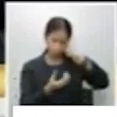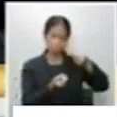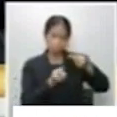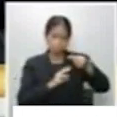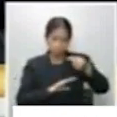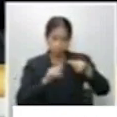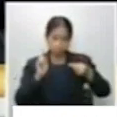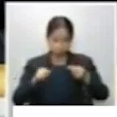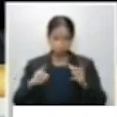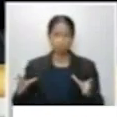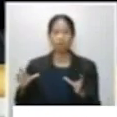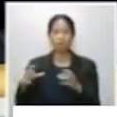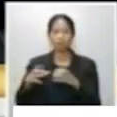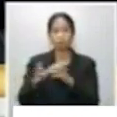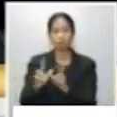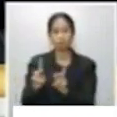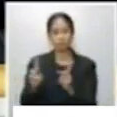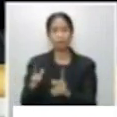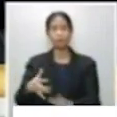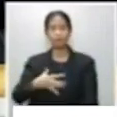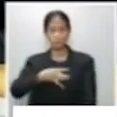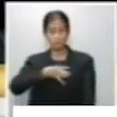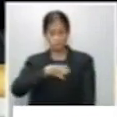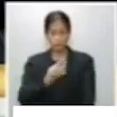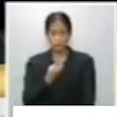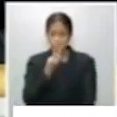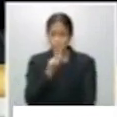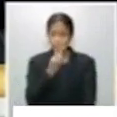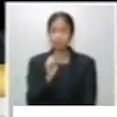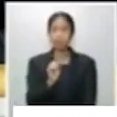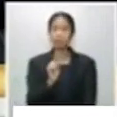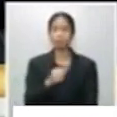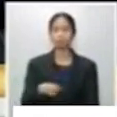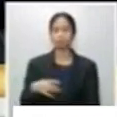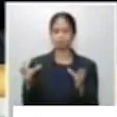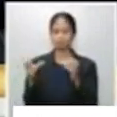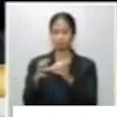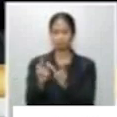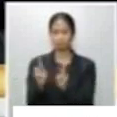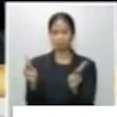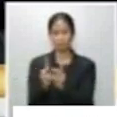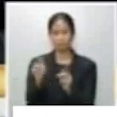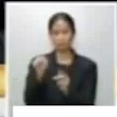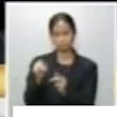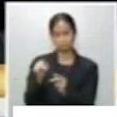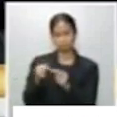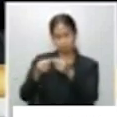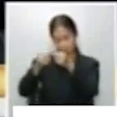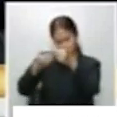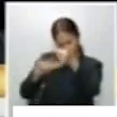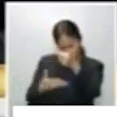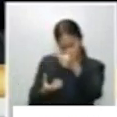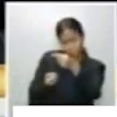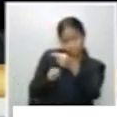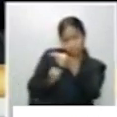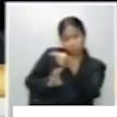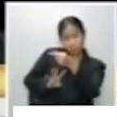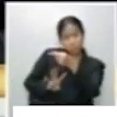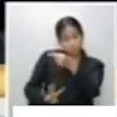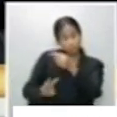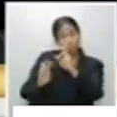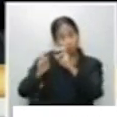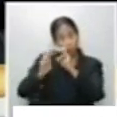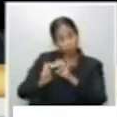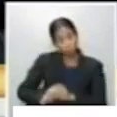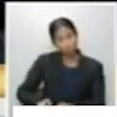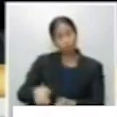การผมก็อยากเห็นว่ากรรมธิการนี่ฝากทั้ง14ยัตตินี่อย่าไปคิ